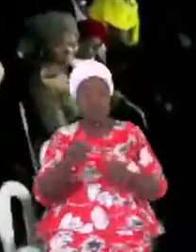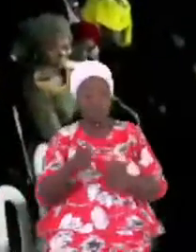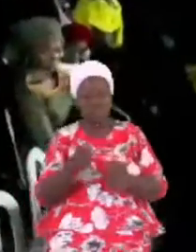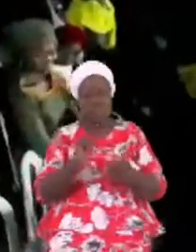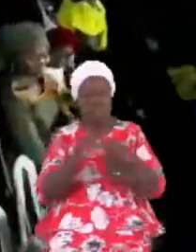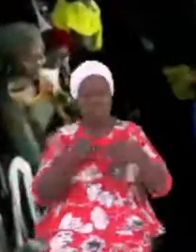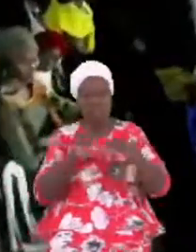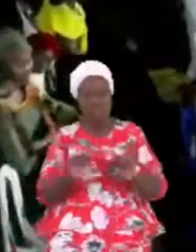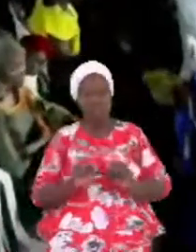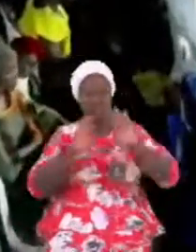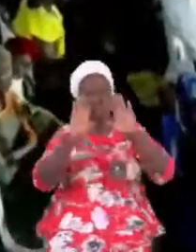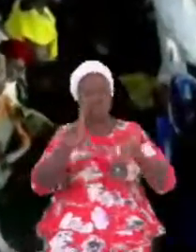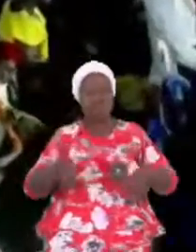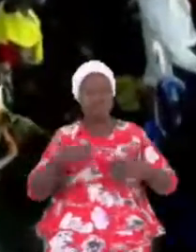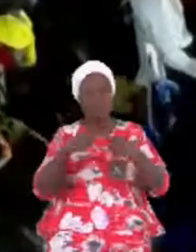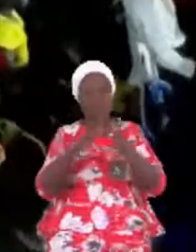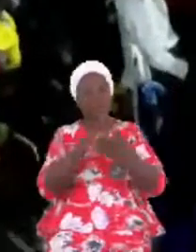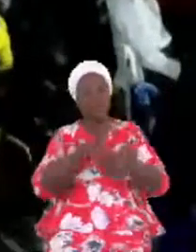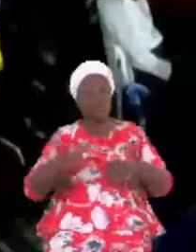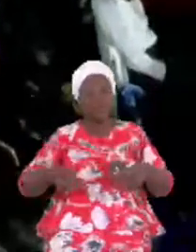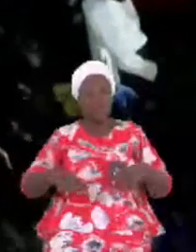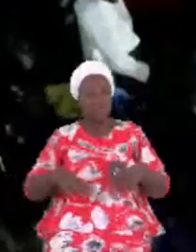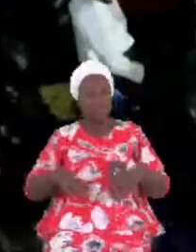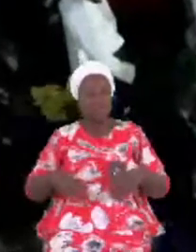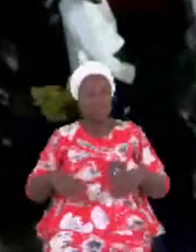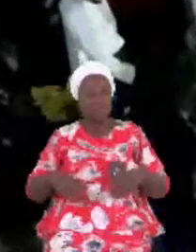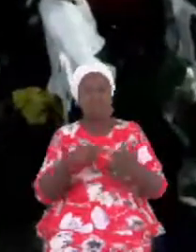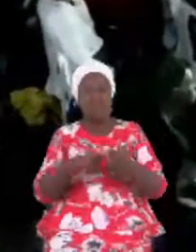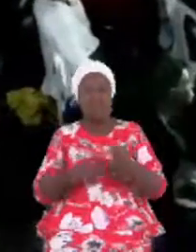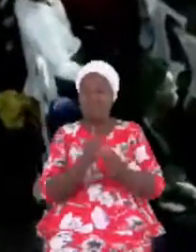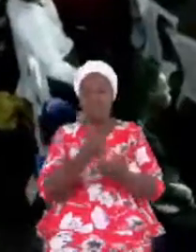La plus grande décision que vous avez prise dans votre vie.